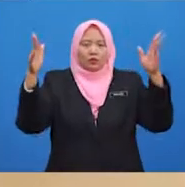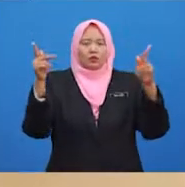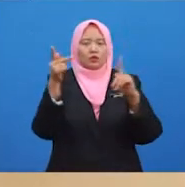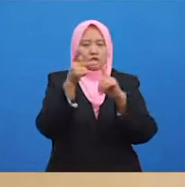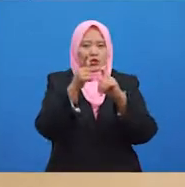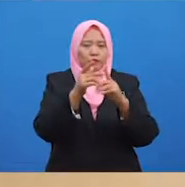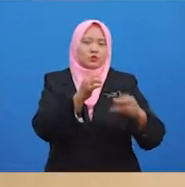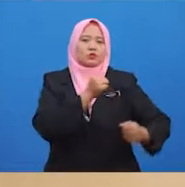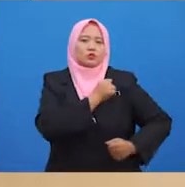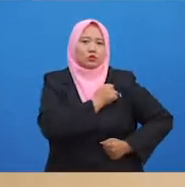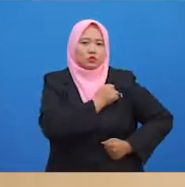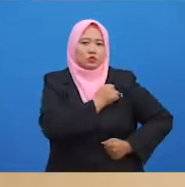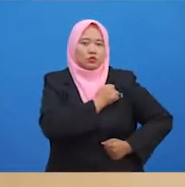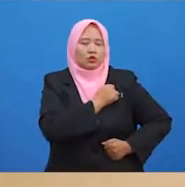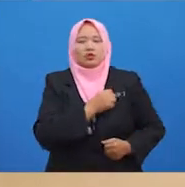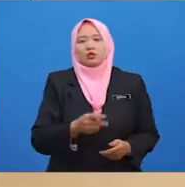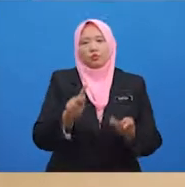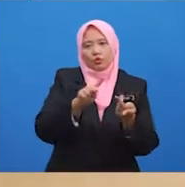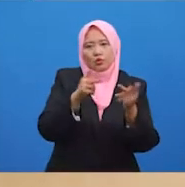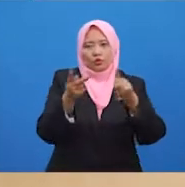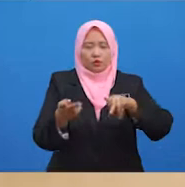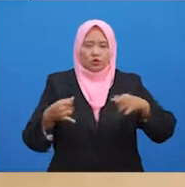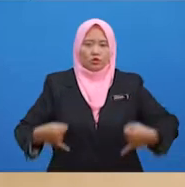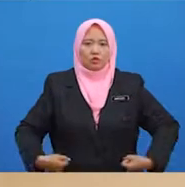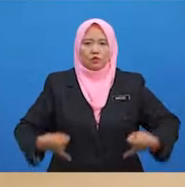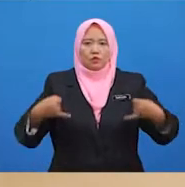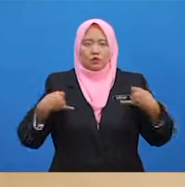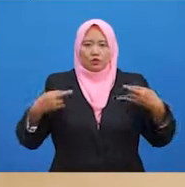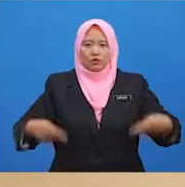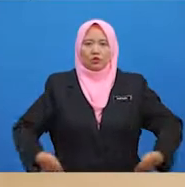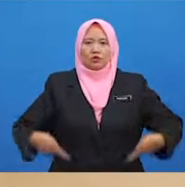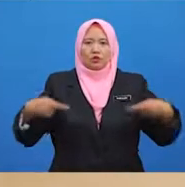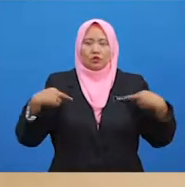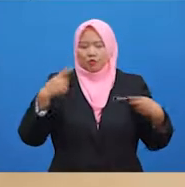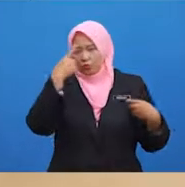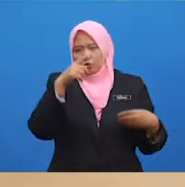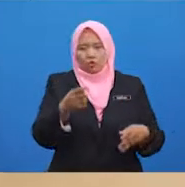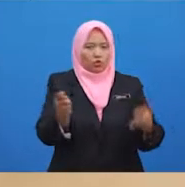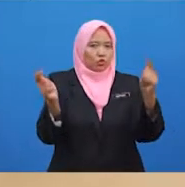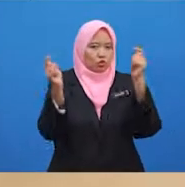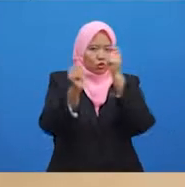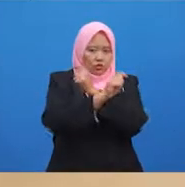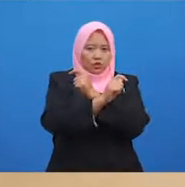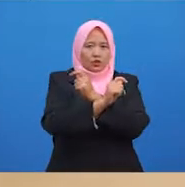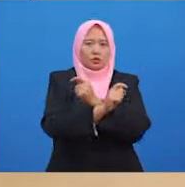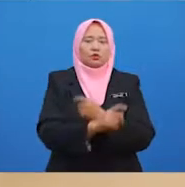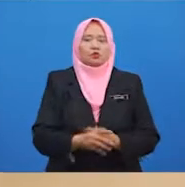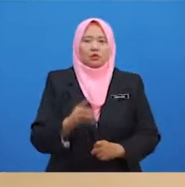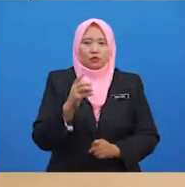yang banyak berkorban jiwa dan raga demi mempertahankan tanah air daripada ancaman musuh.